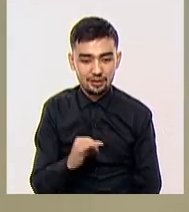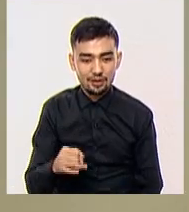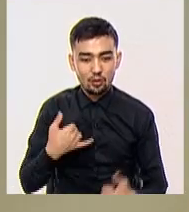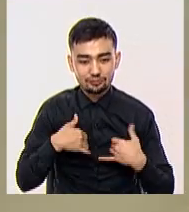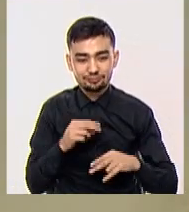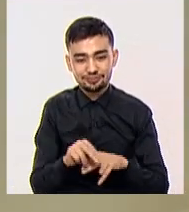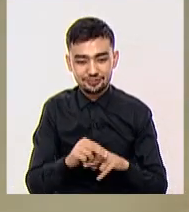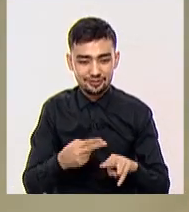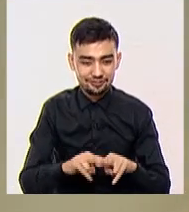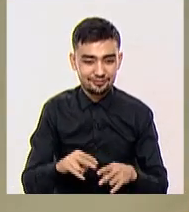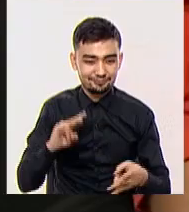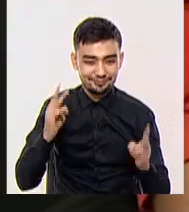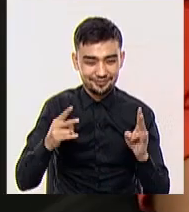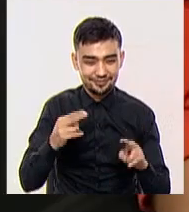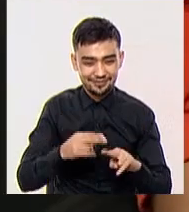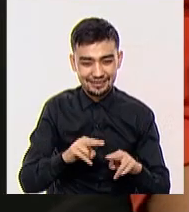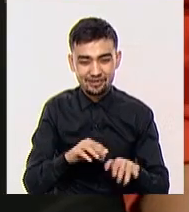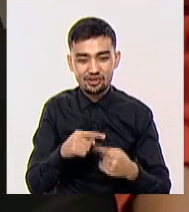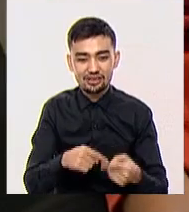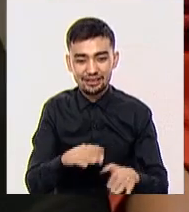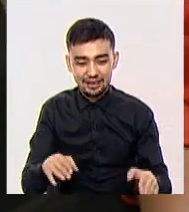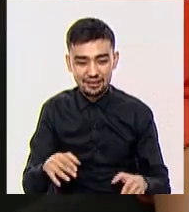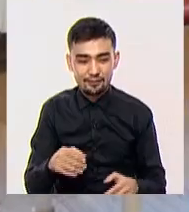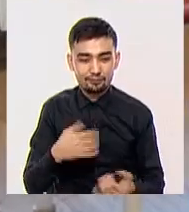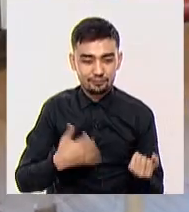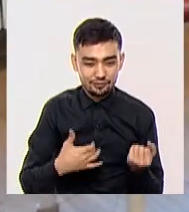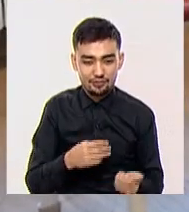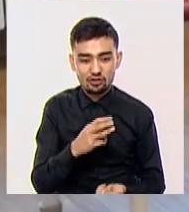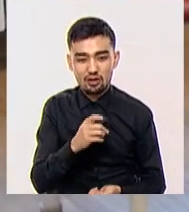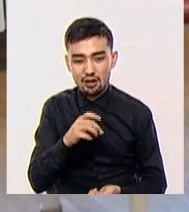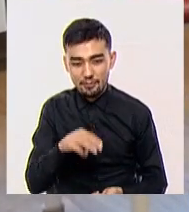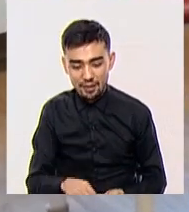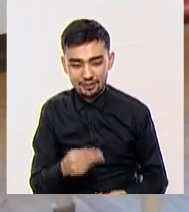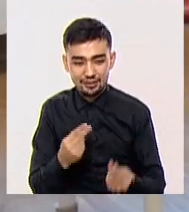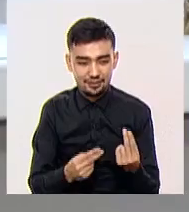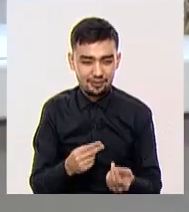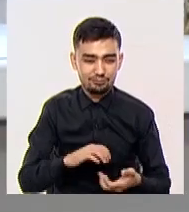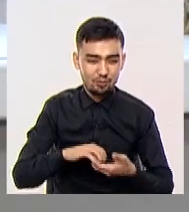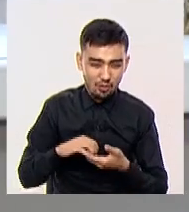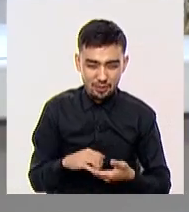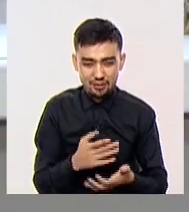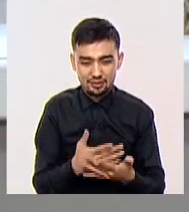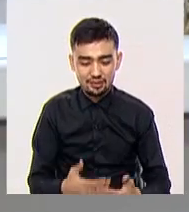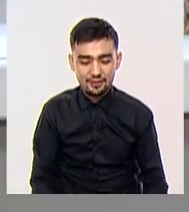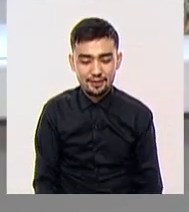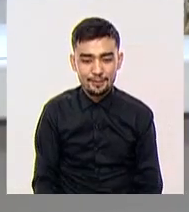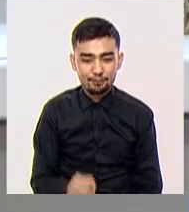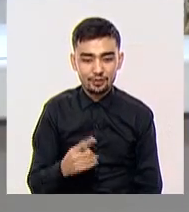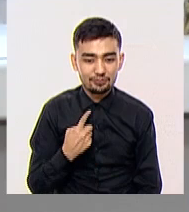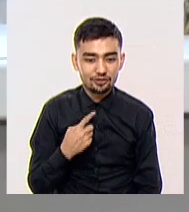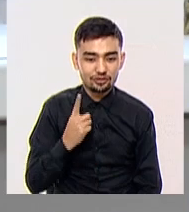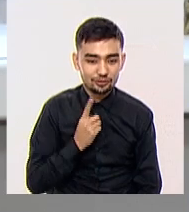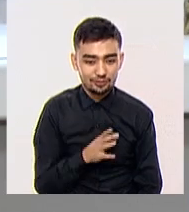преподаватели самым популярным направлением среди детей оказались домбра шахматы игре каримская борьба мы ожидали потому что